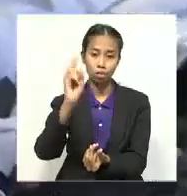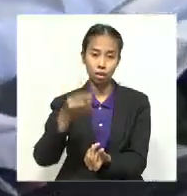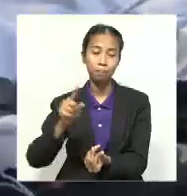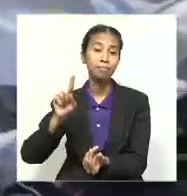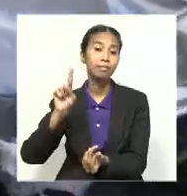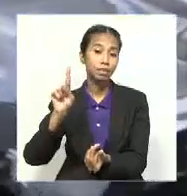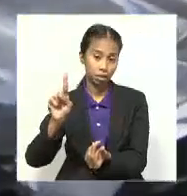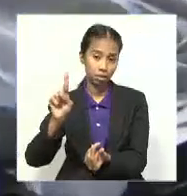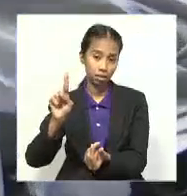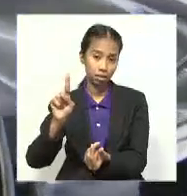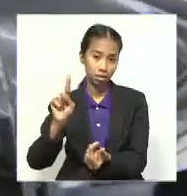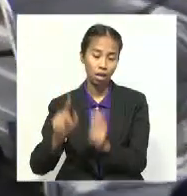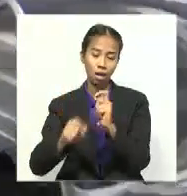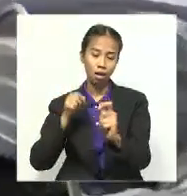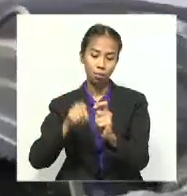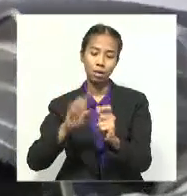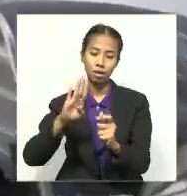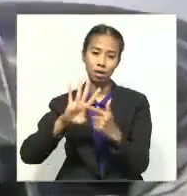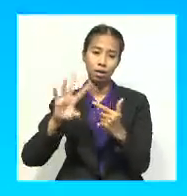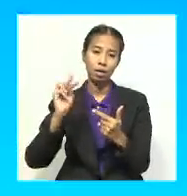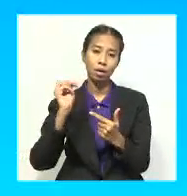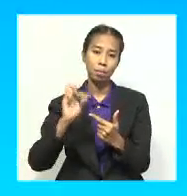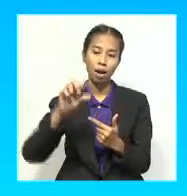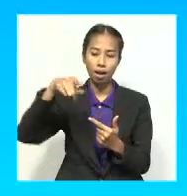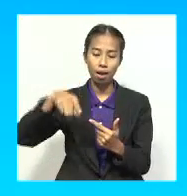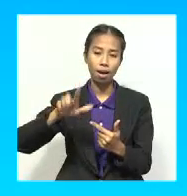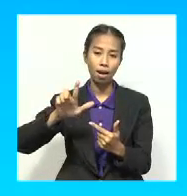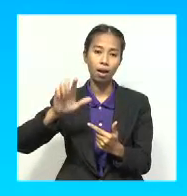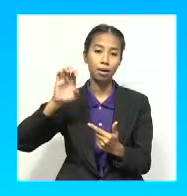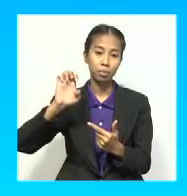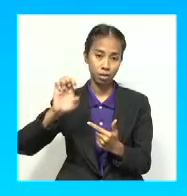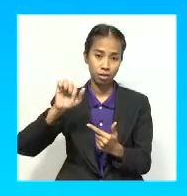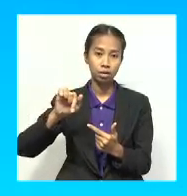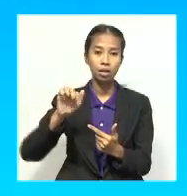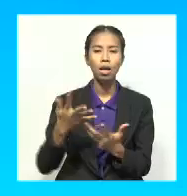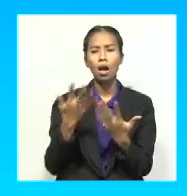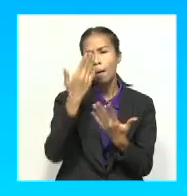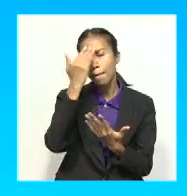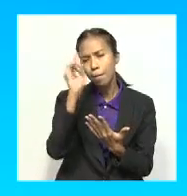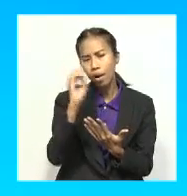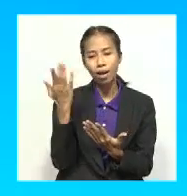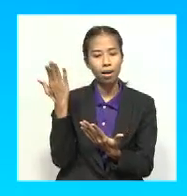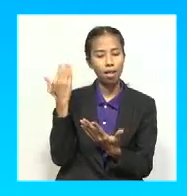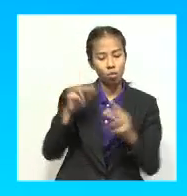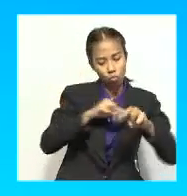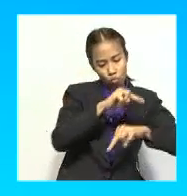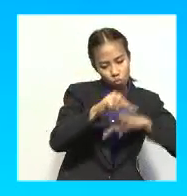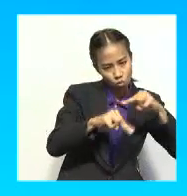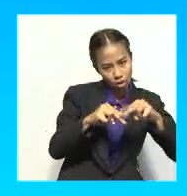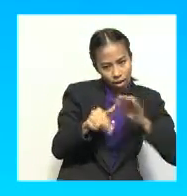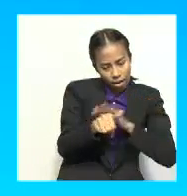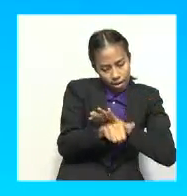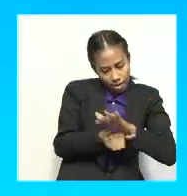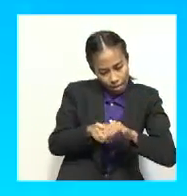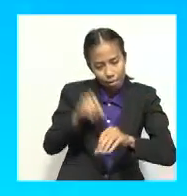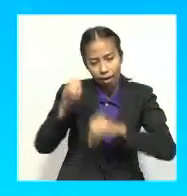ที่ตำบลบางพลีใหญ่อำเภอบางพลีนะครับจังหวัดสมุทรปราการหลังจากมีการขยายผลมาจากการตรวจค้นนะครับบริษัทที่ลักล